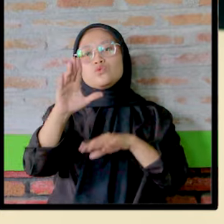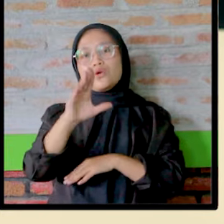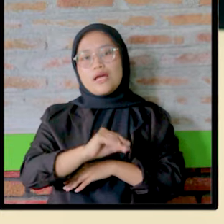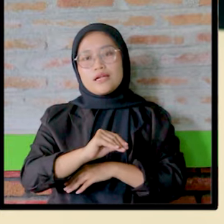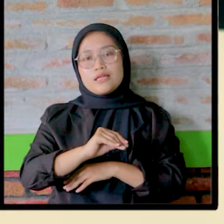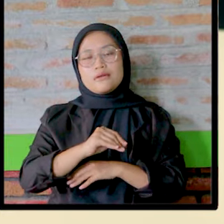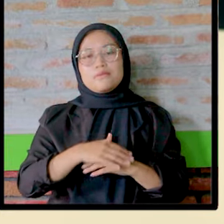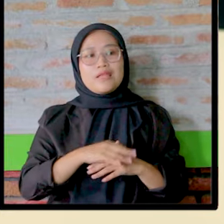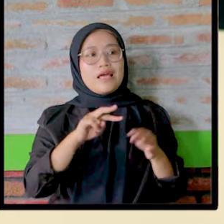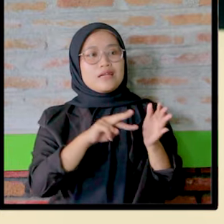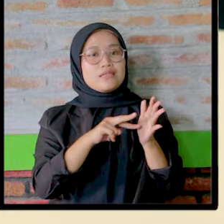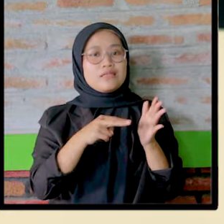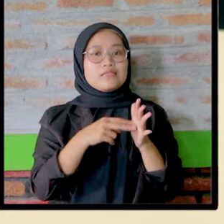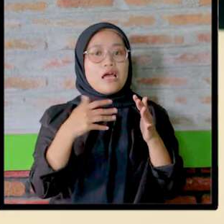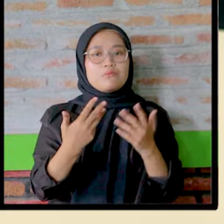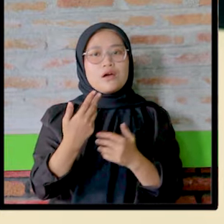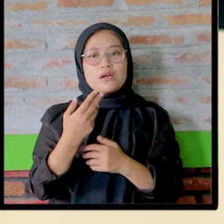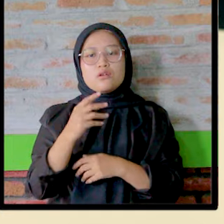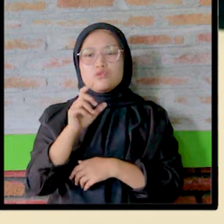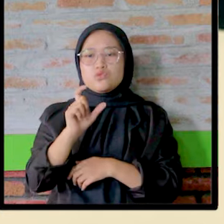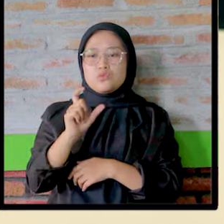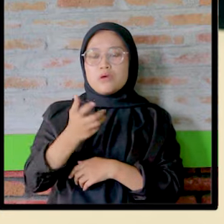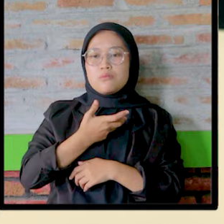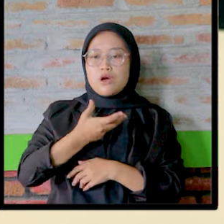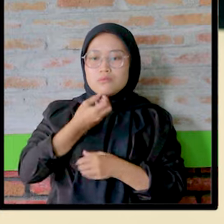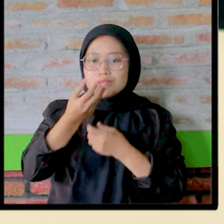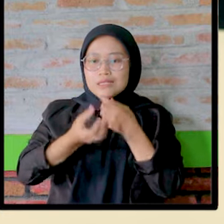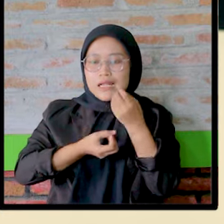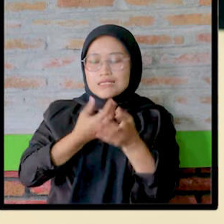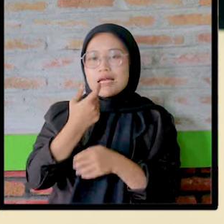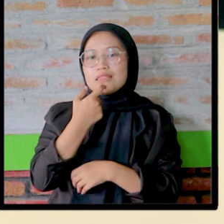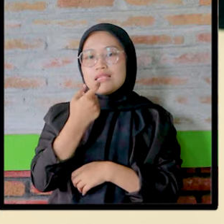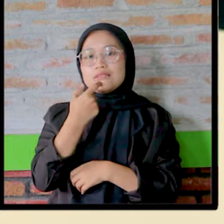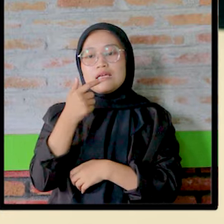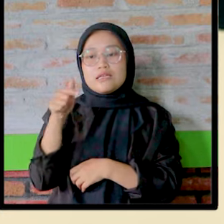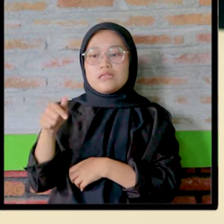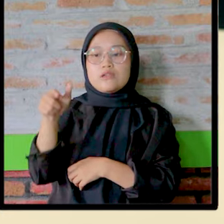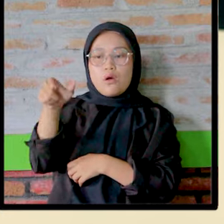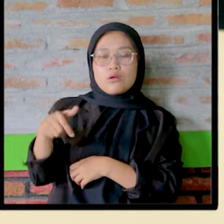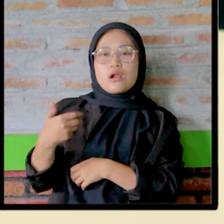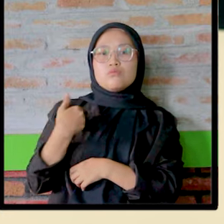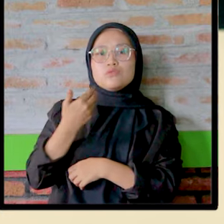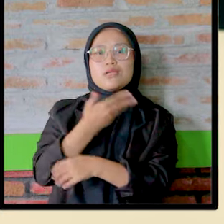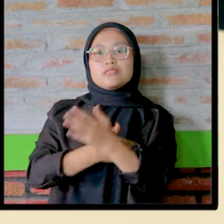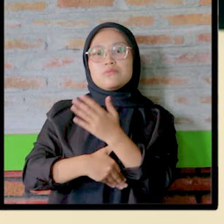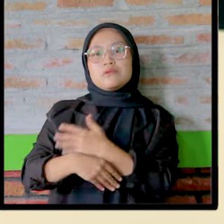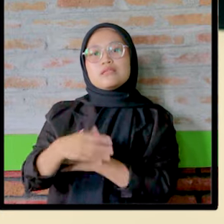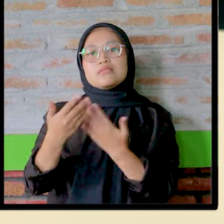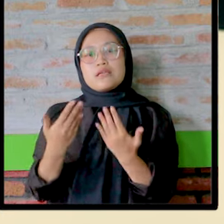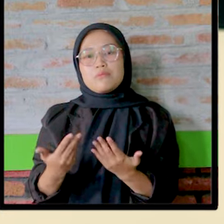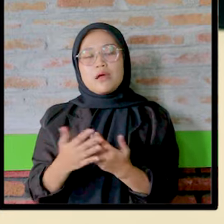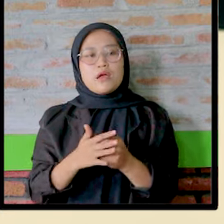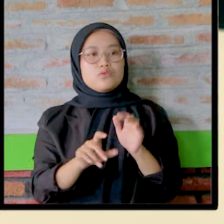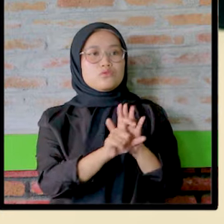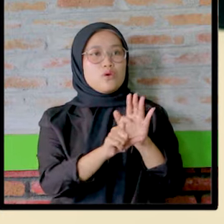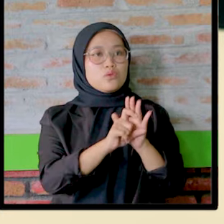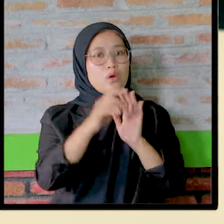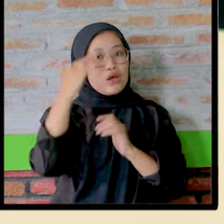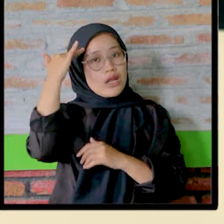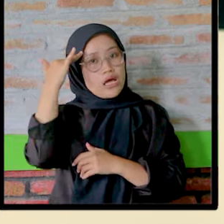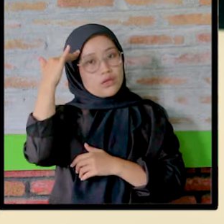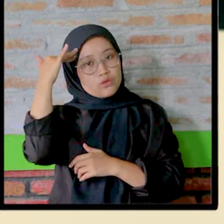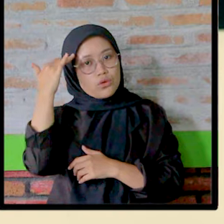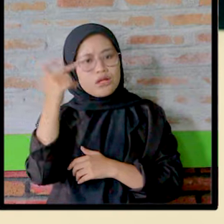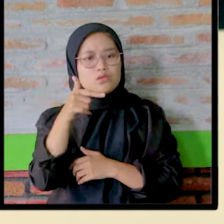disabilitas ini punya apa apa disabilitas apa toh gitu misalnya misalnya intelektual intelektualnya